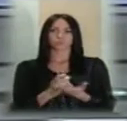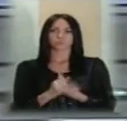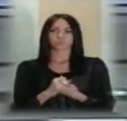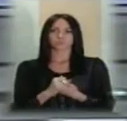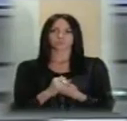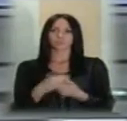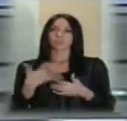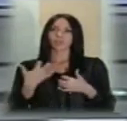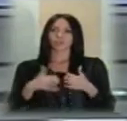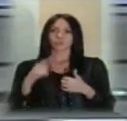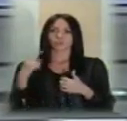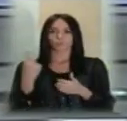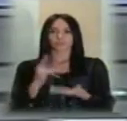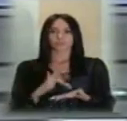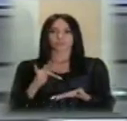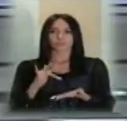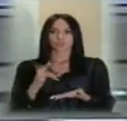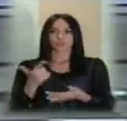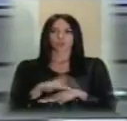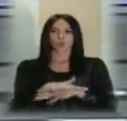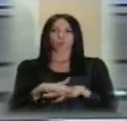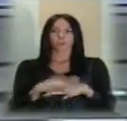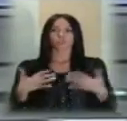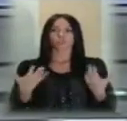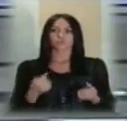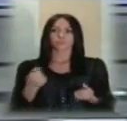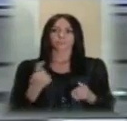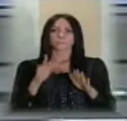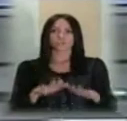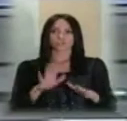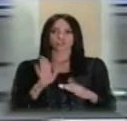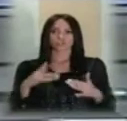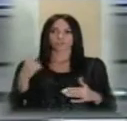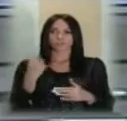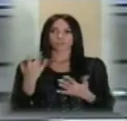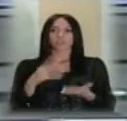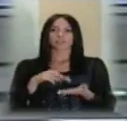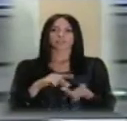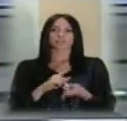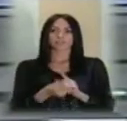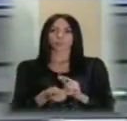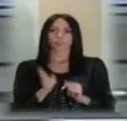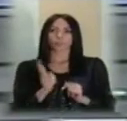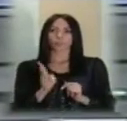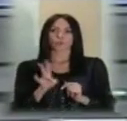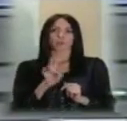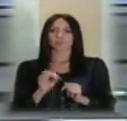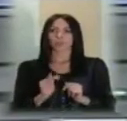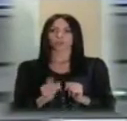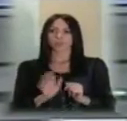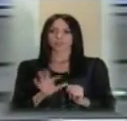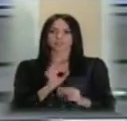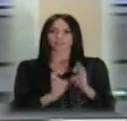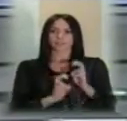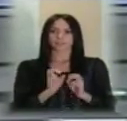Херсонський обласний центр громадського здоров'я – перший заклад в області, який став комунальним некомерційним підприємством. 12 липня таке